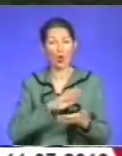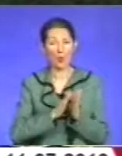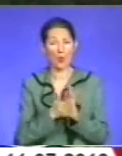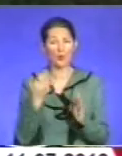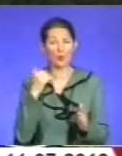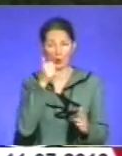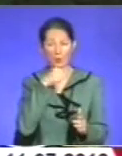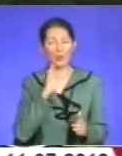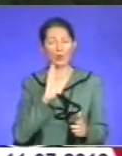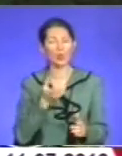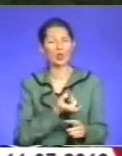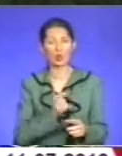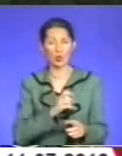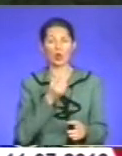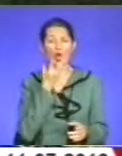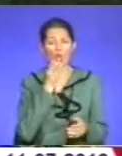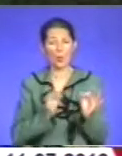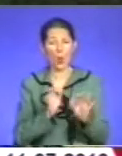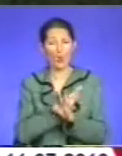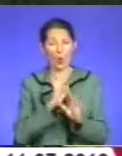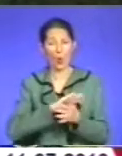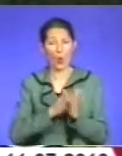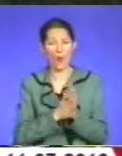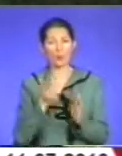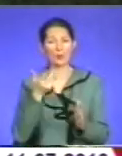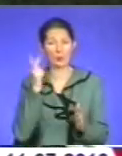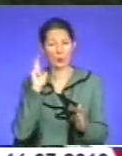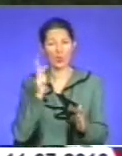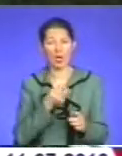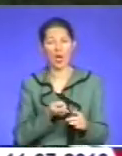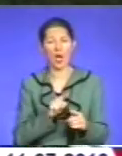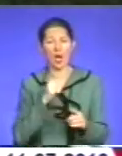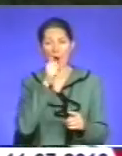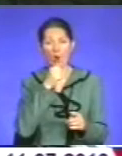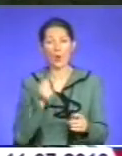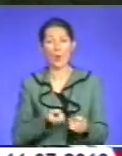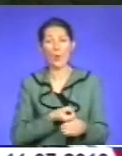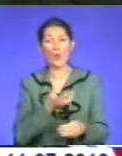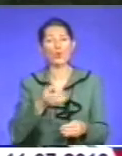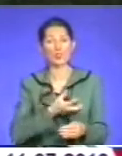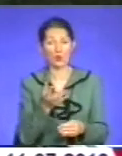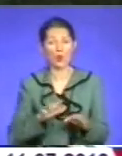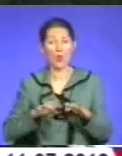поточному році, якщо ви пам'ятаєте, посівну кампанію ми почали 18 квітня. Це